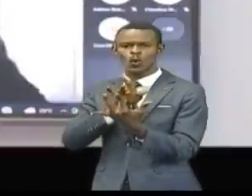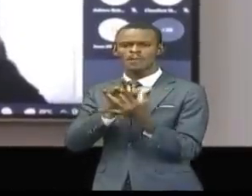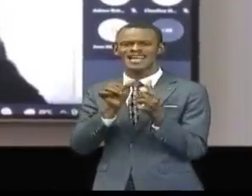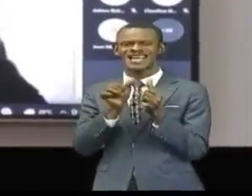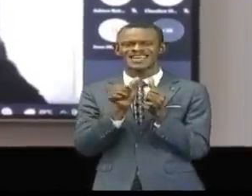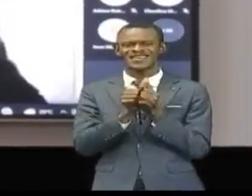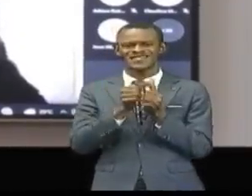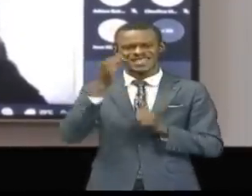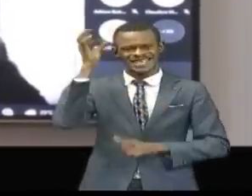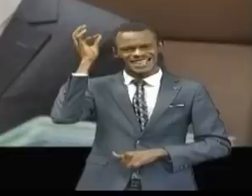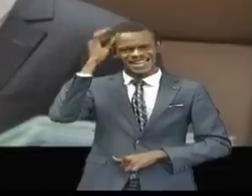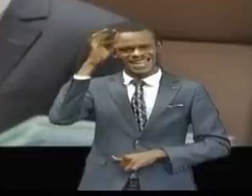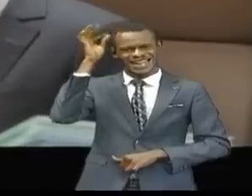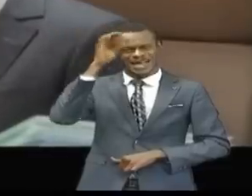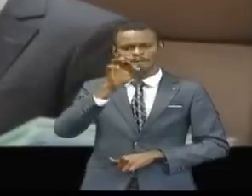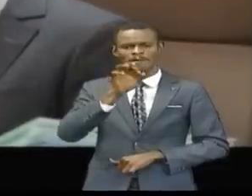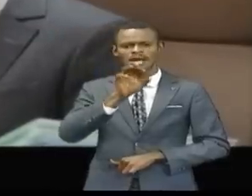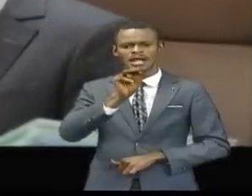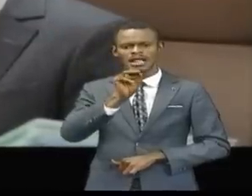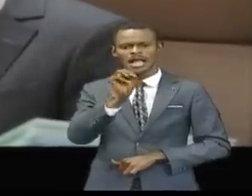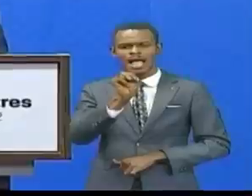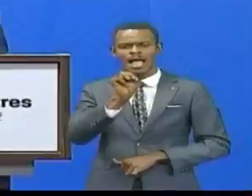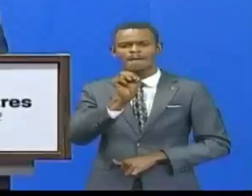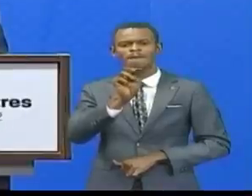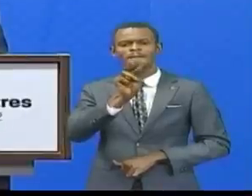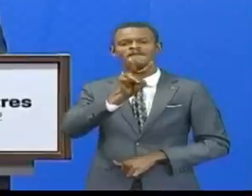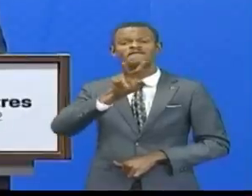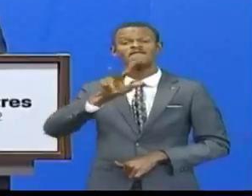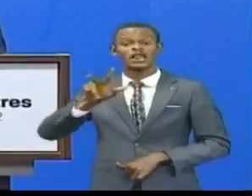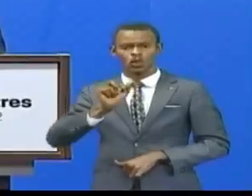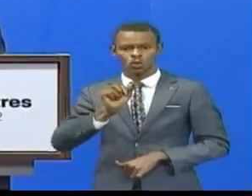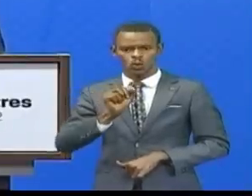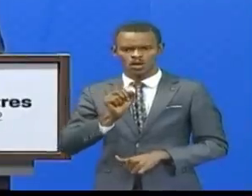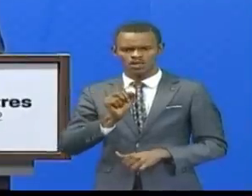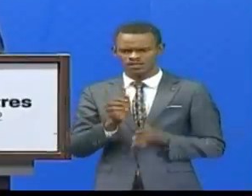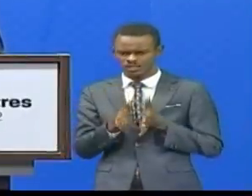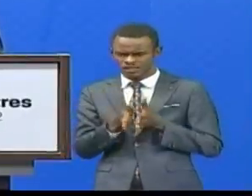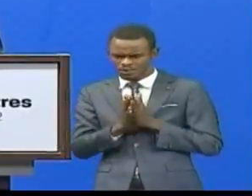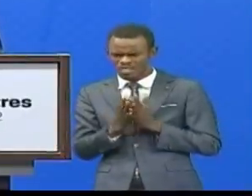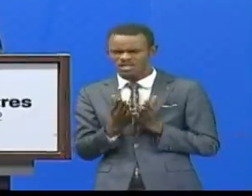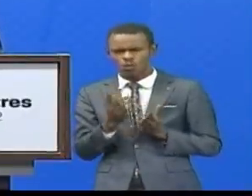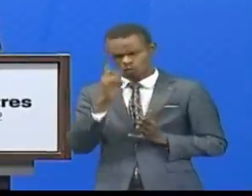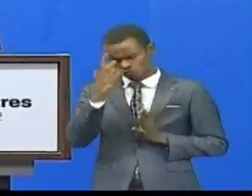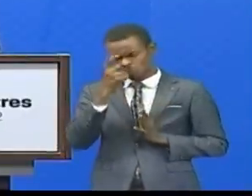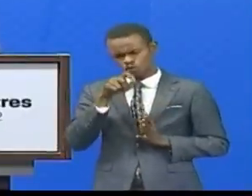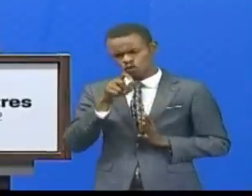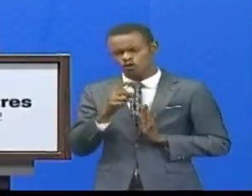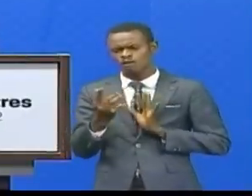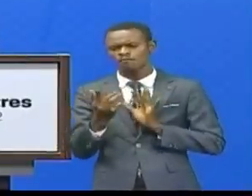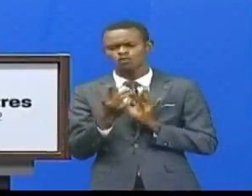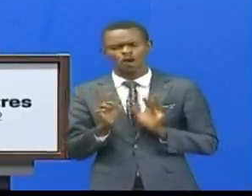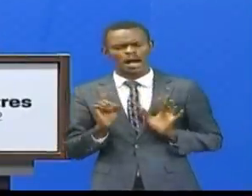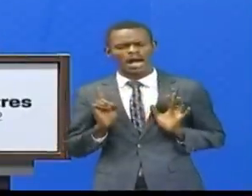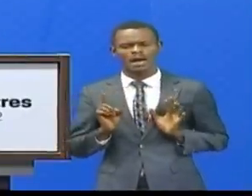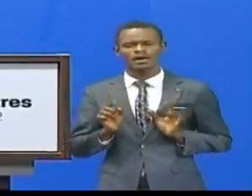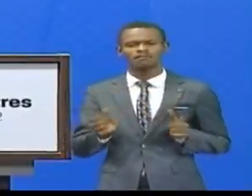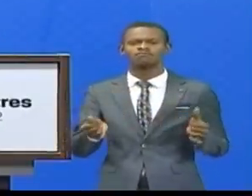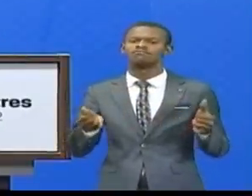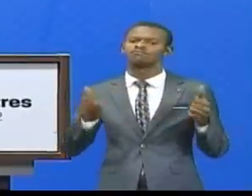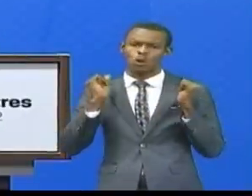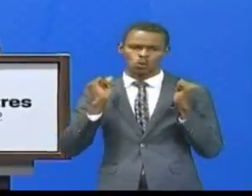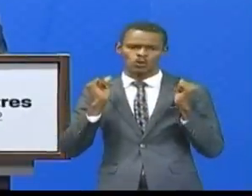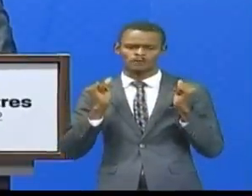ces derniers. 3. Sur l'examen de la motion de